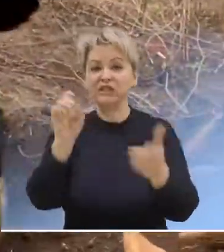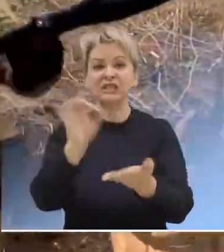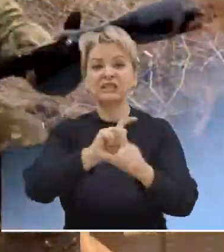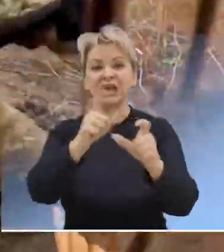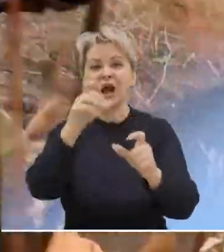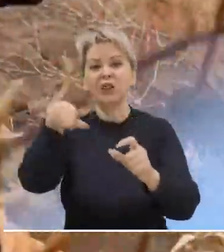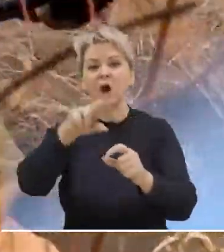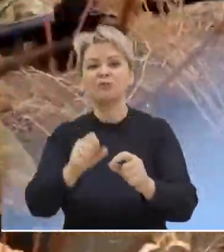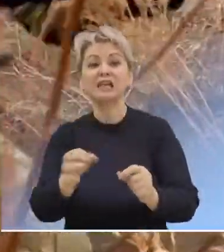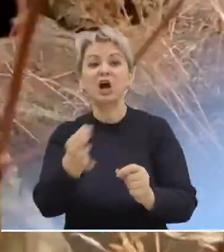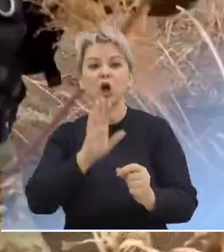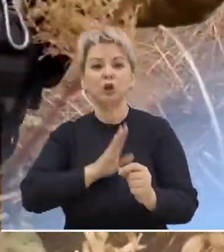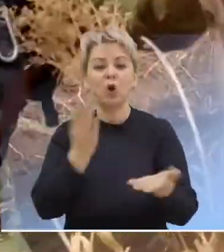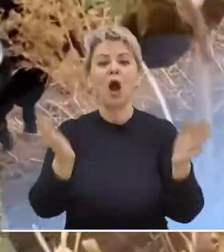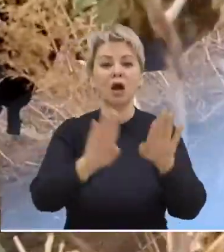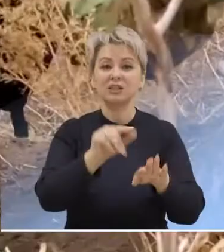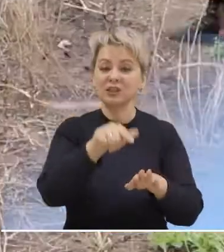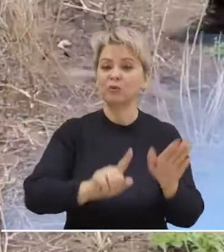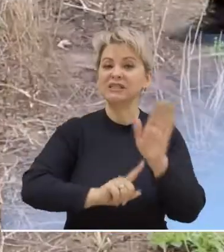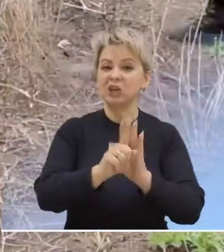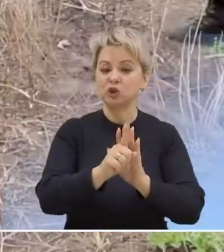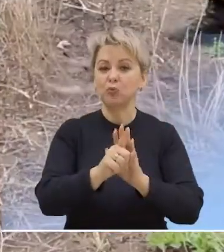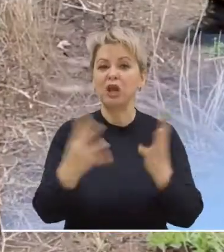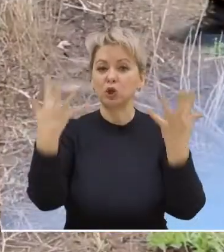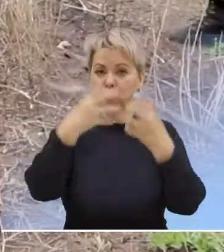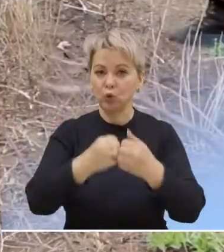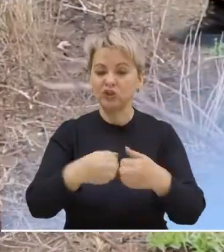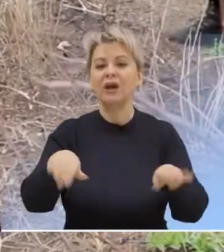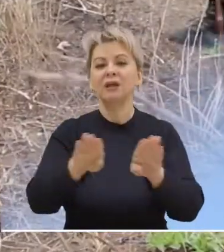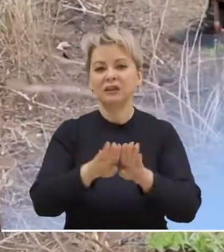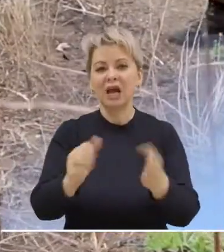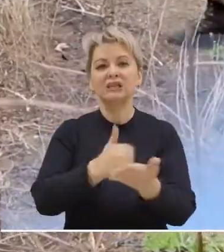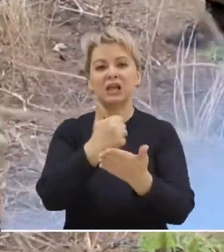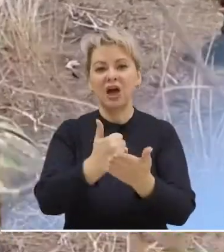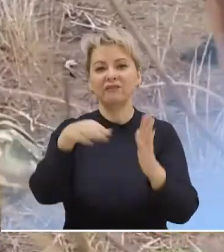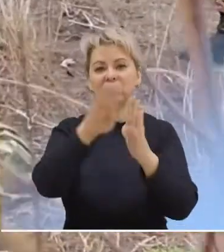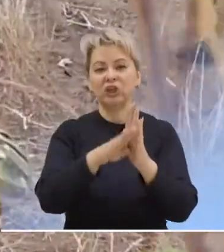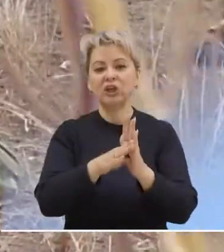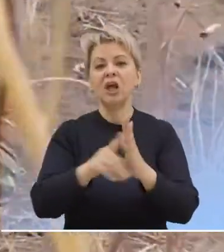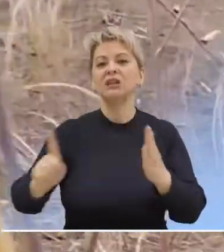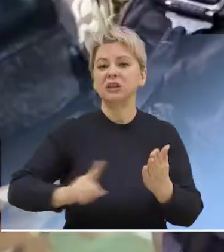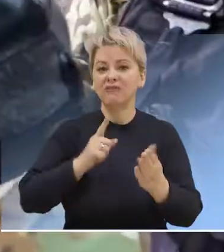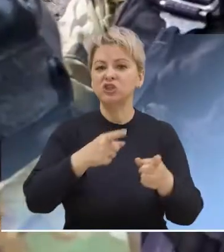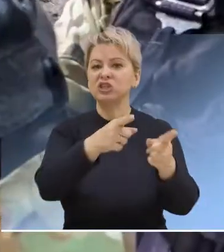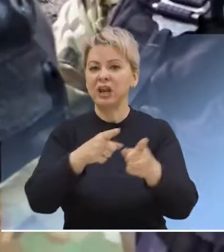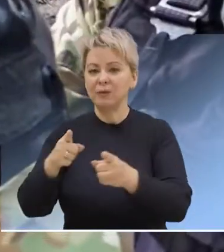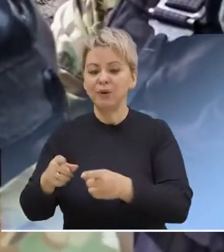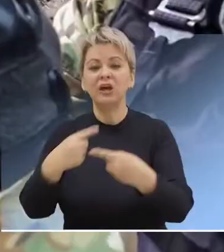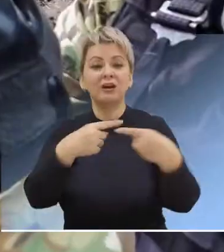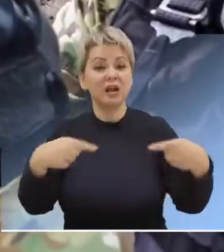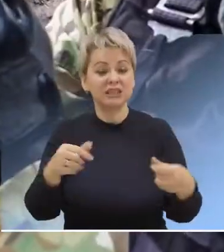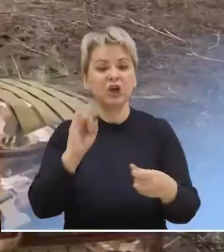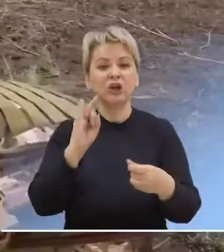центр «Кадамовский» ранним утром и остаются там с наступлением сумерок, так как одна из главных задач – отточить навыки стрельбы из